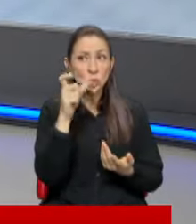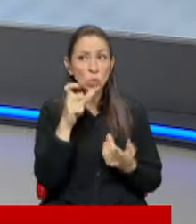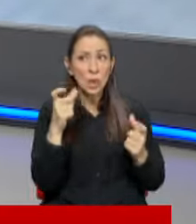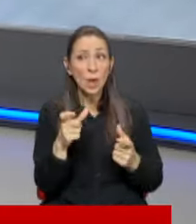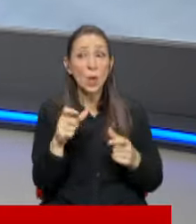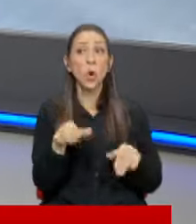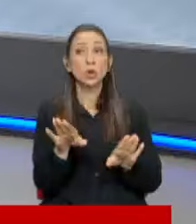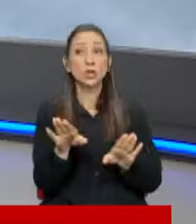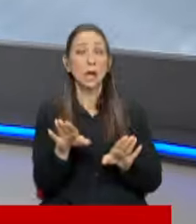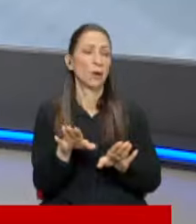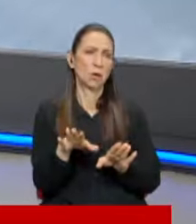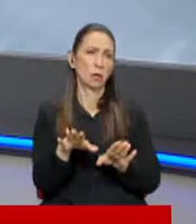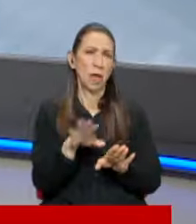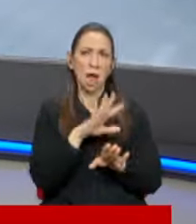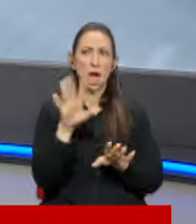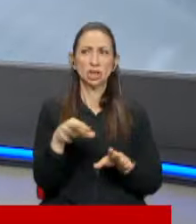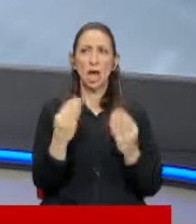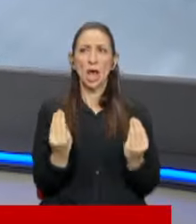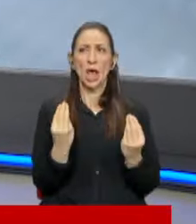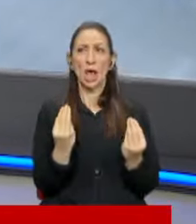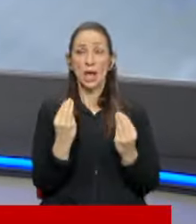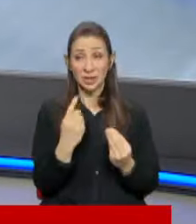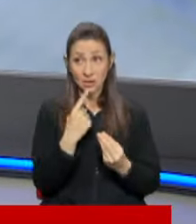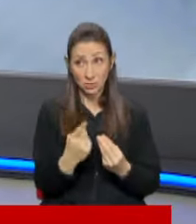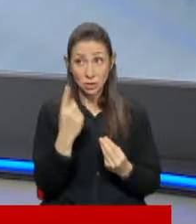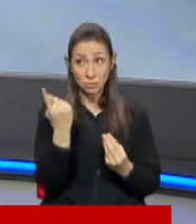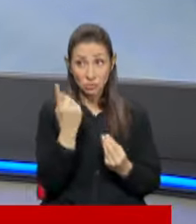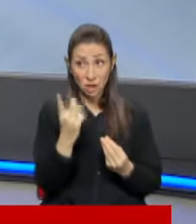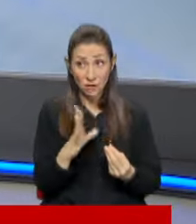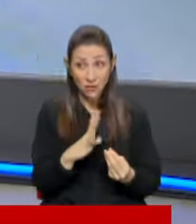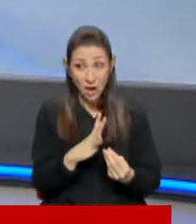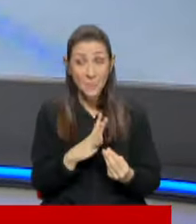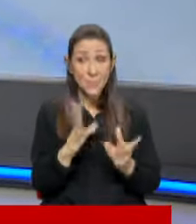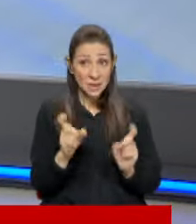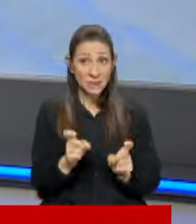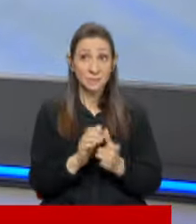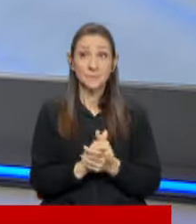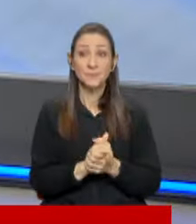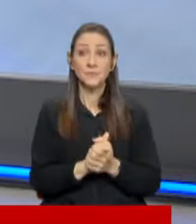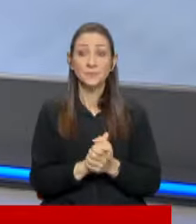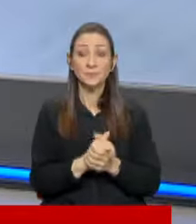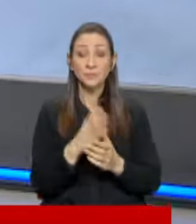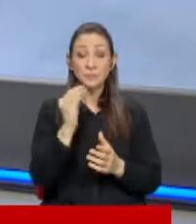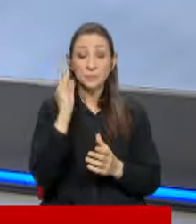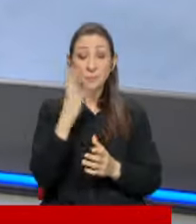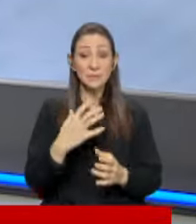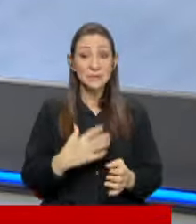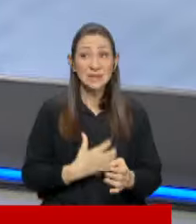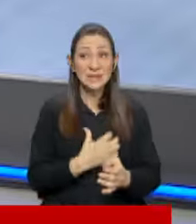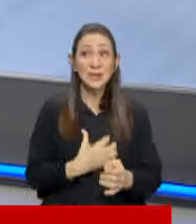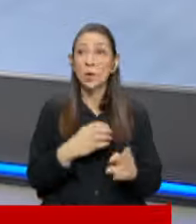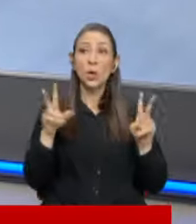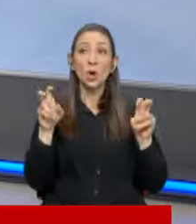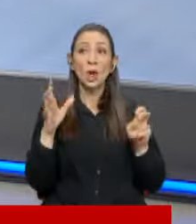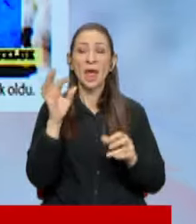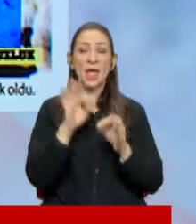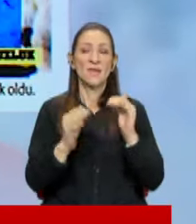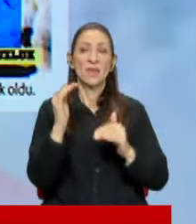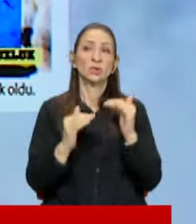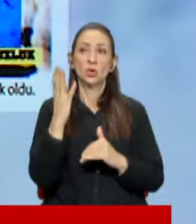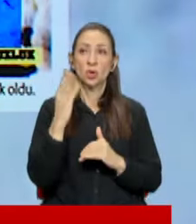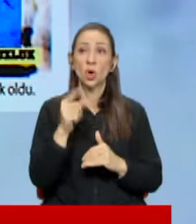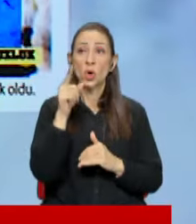Türkiye yoksa hayır her şey yolunda diyebileceğiniz durumlar da var mıdır? En çok kaygı duyulan konu enflasyon